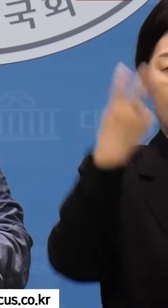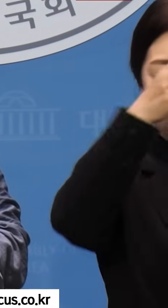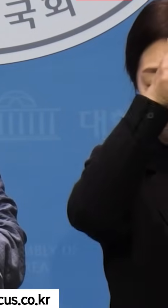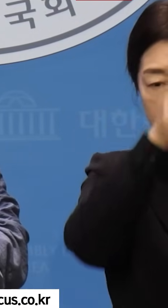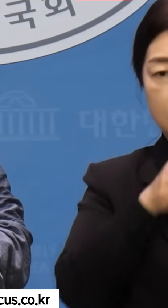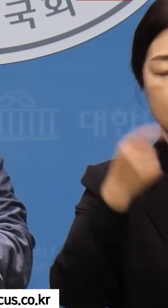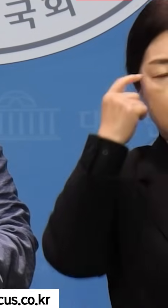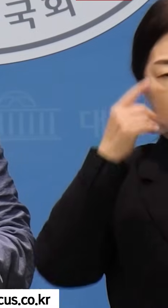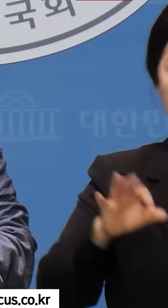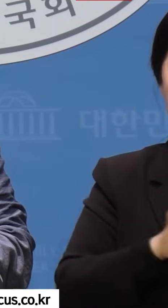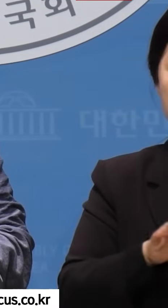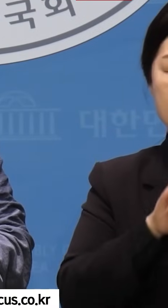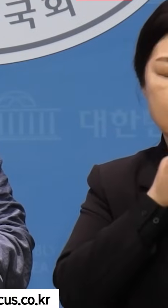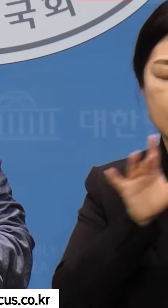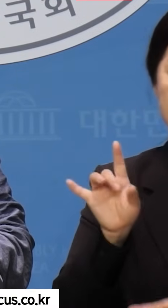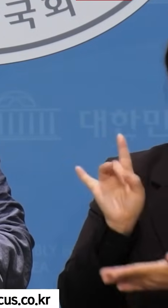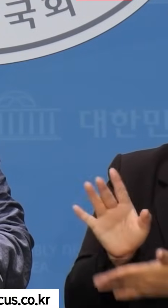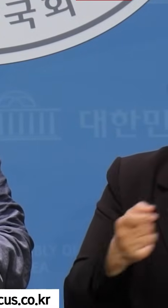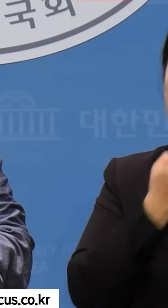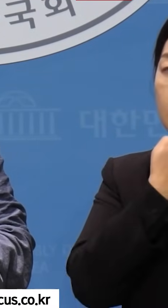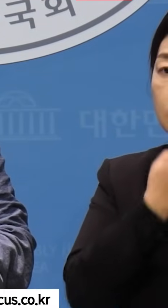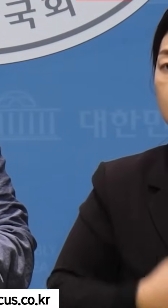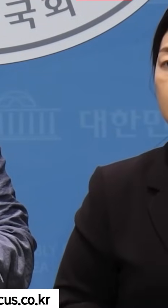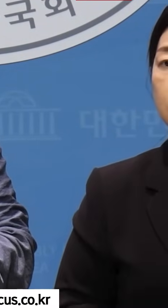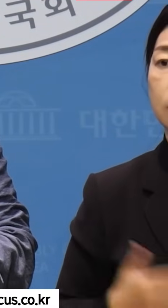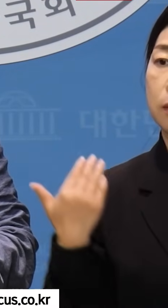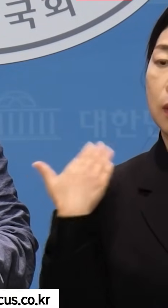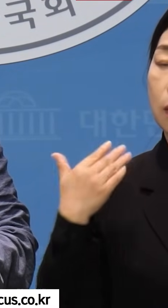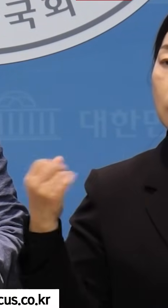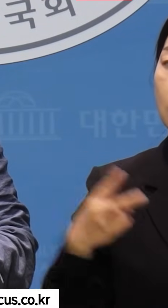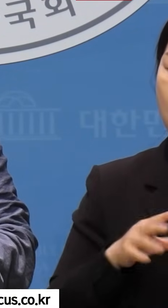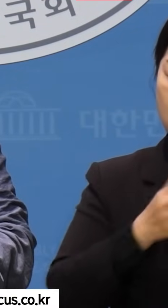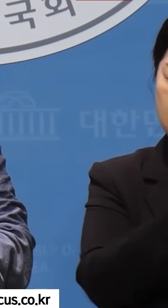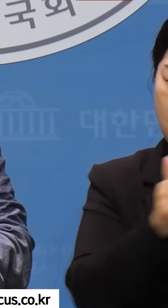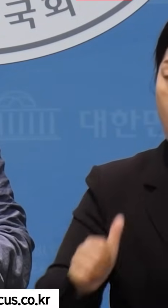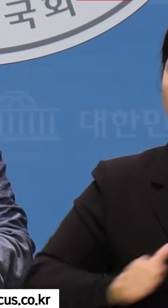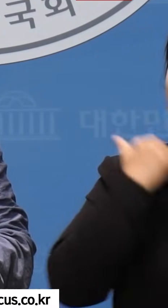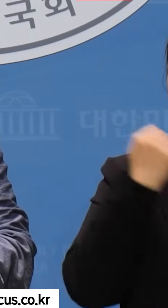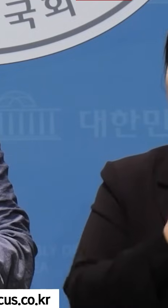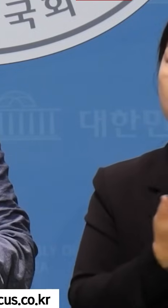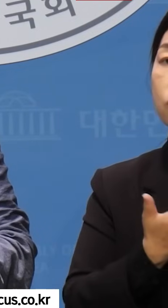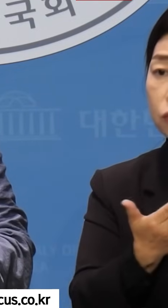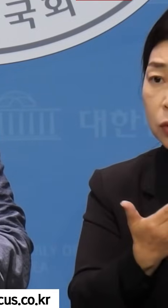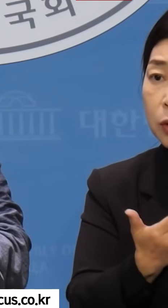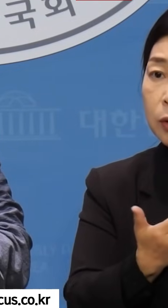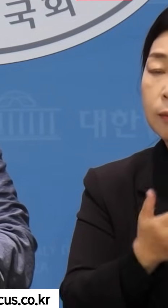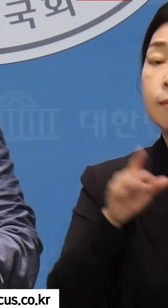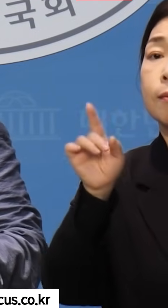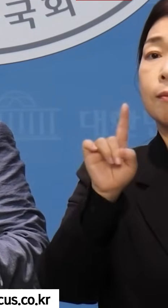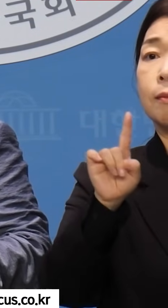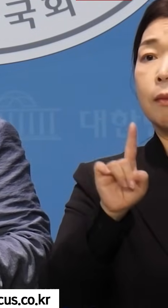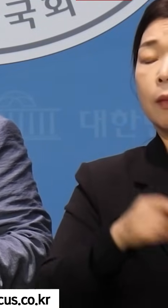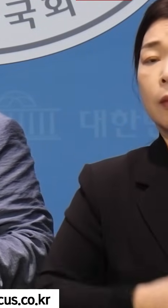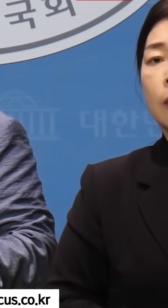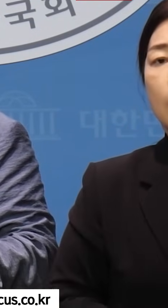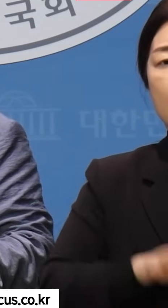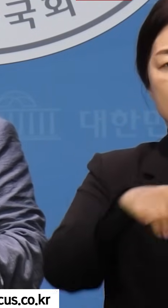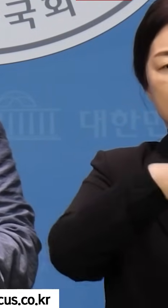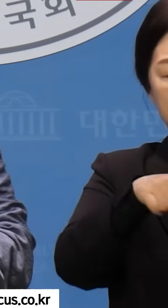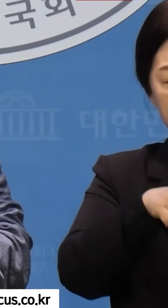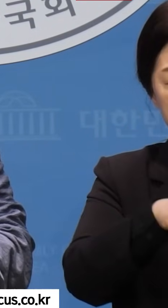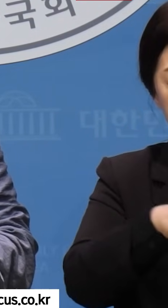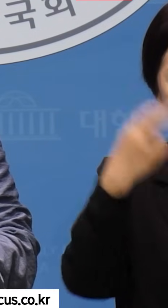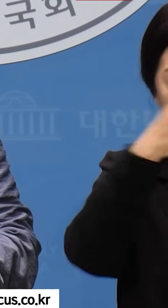독재정권을 생각하면 치가 떨립니다. 최근에 또 우리 온 국민을 분노하게 한 사건이 있었죠, 여러분. 도대체 이